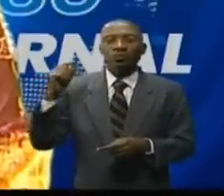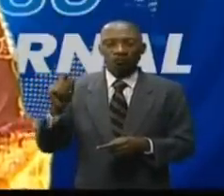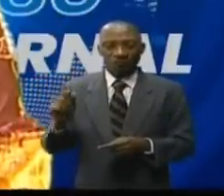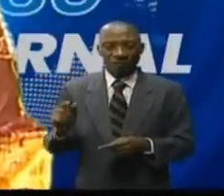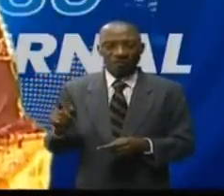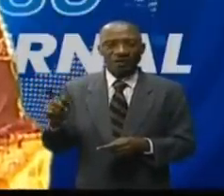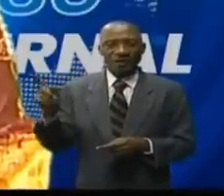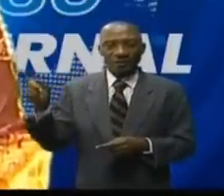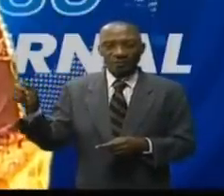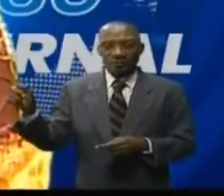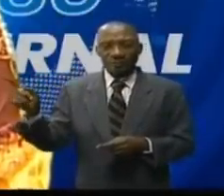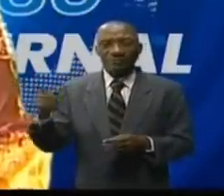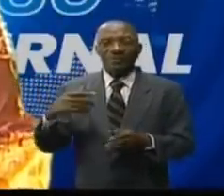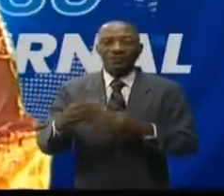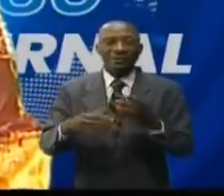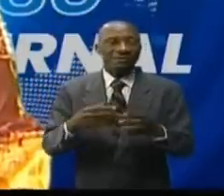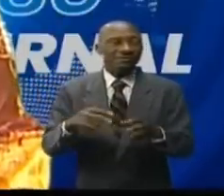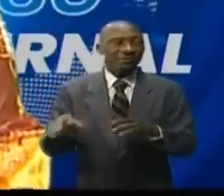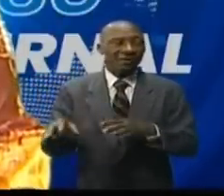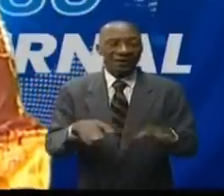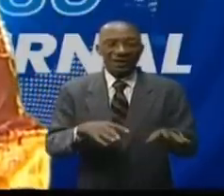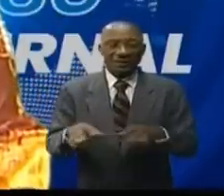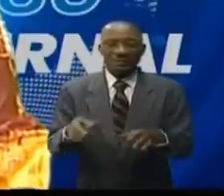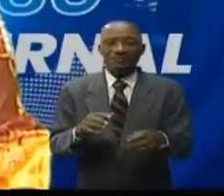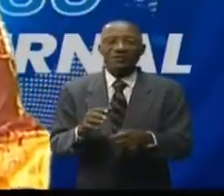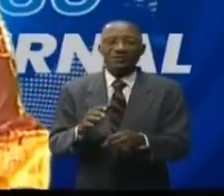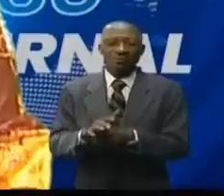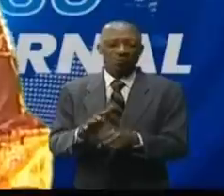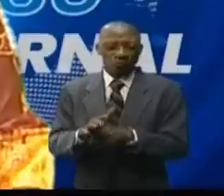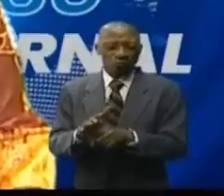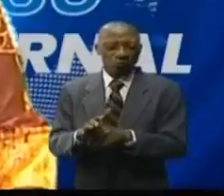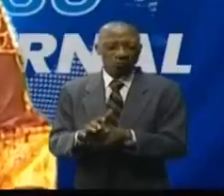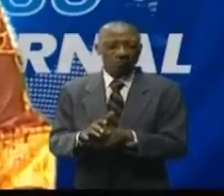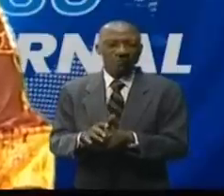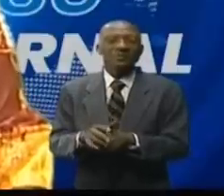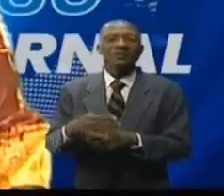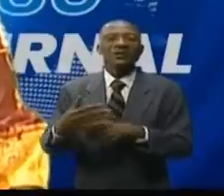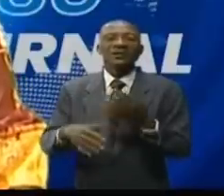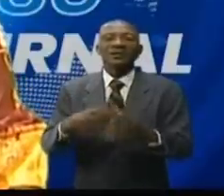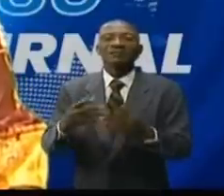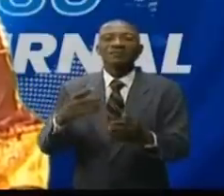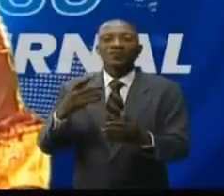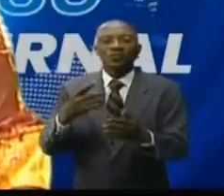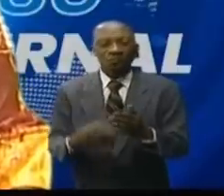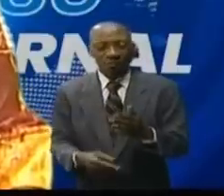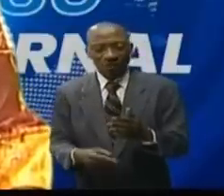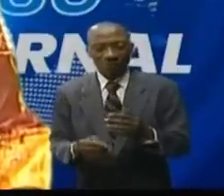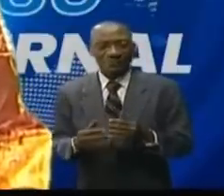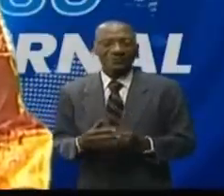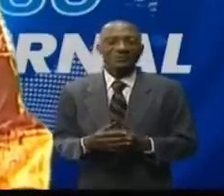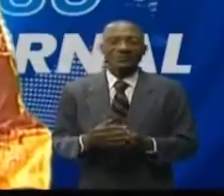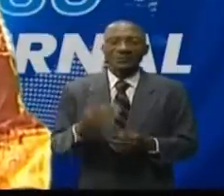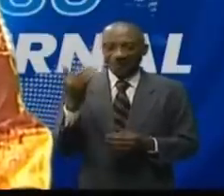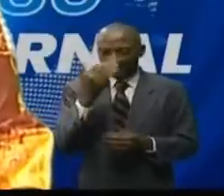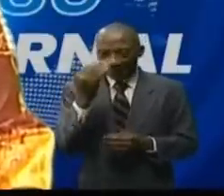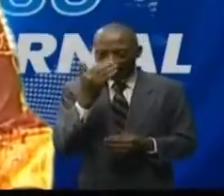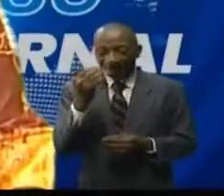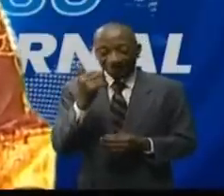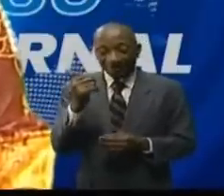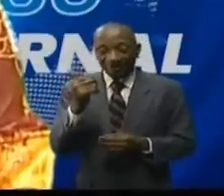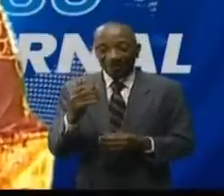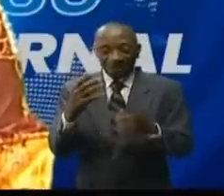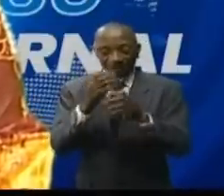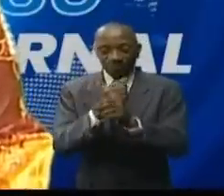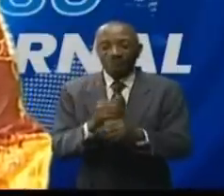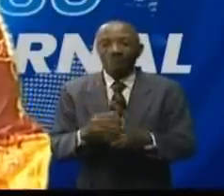Ngungwa a réuni en urgence les forces vives de sa juridiction pour l'organisation d'une marche de soutien aux forces armées de